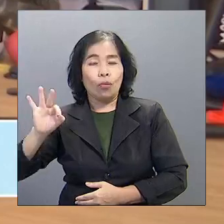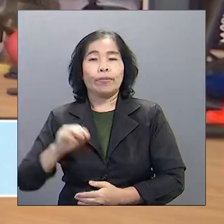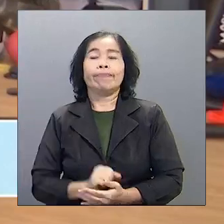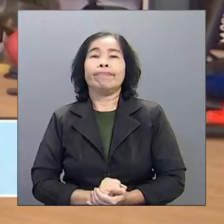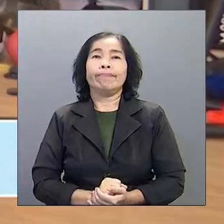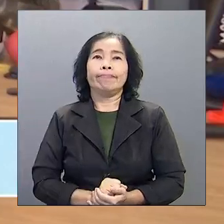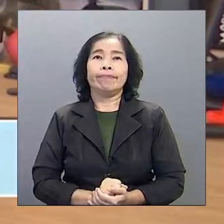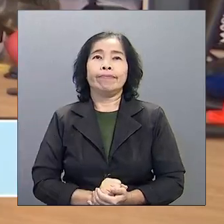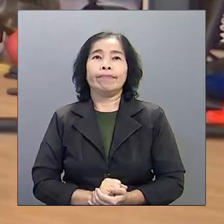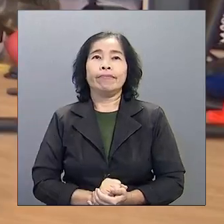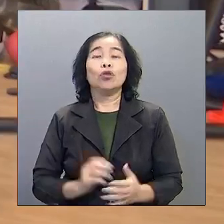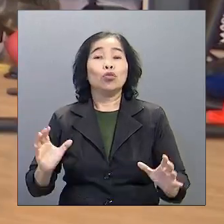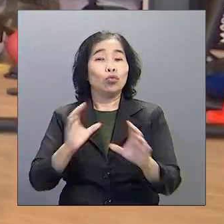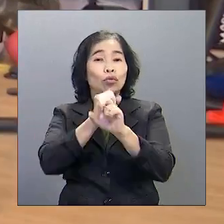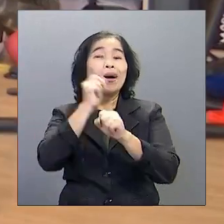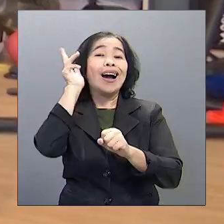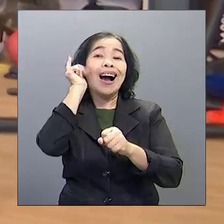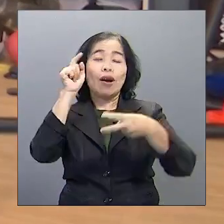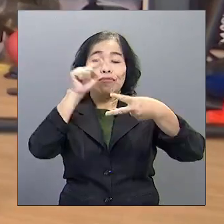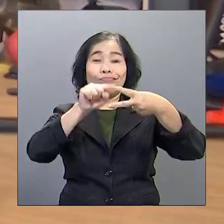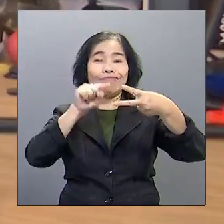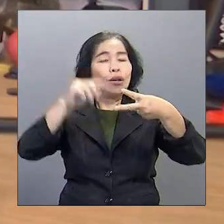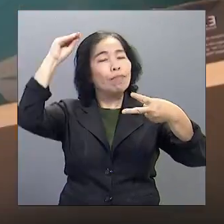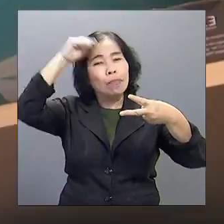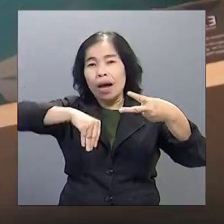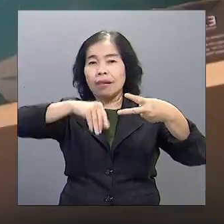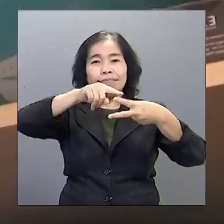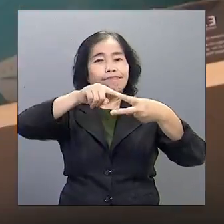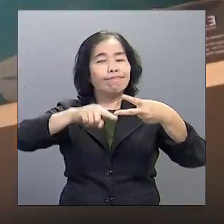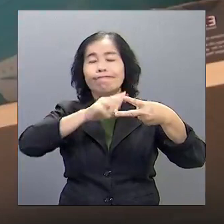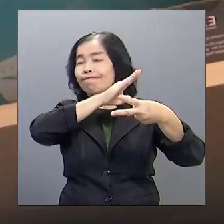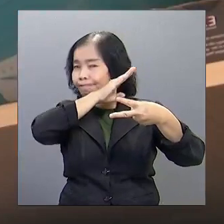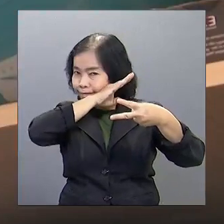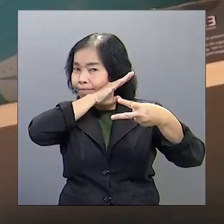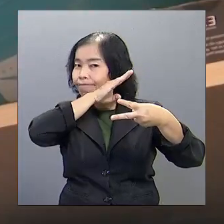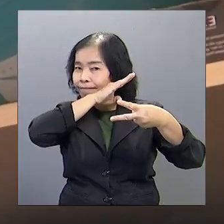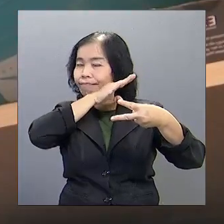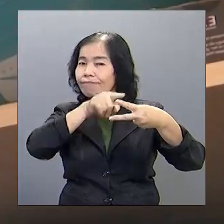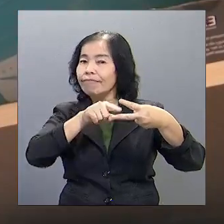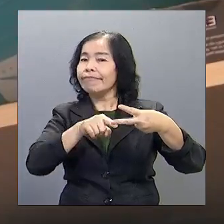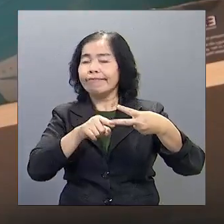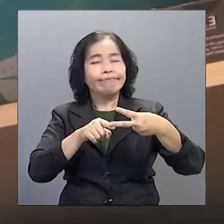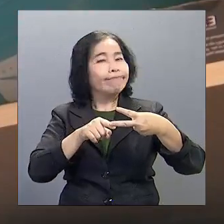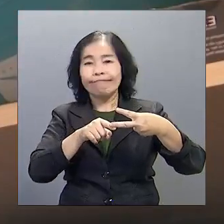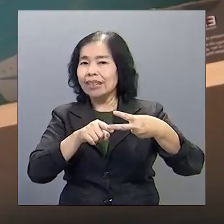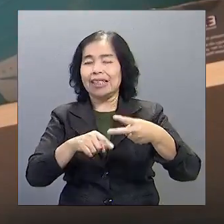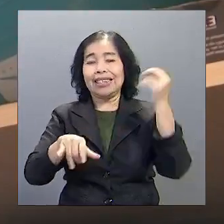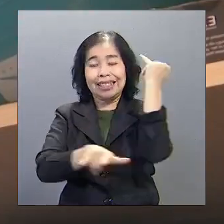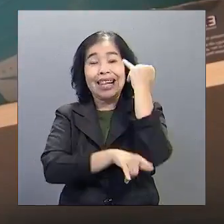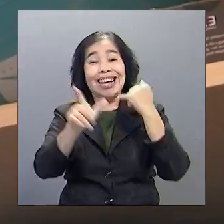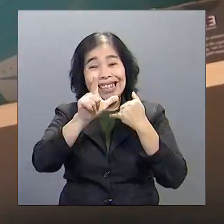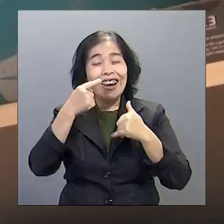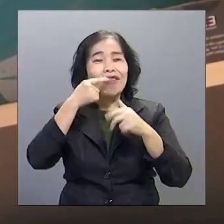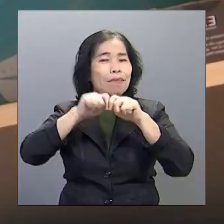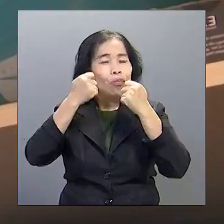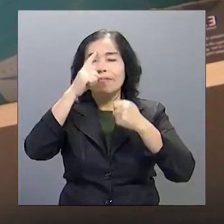02-306-9899นั่นเองค ่ ะ สรุป2เรื่องมั่วทั้ง2เรื่องเลย ใช่ค่ะมั่วทั้ง2เรื่องเลยนะคะแหมหาทำจริงๆขมิ้นชันช่วยรักษาโรคฟัน